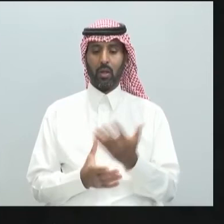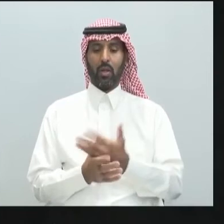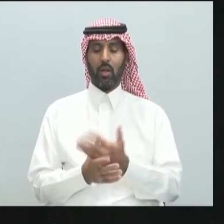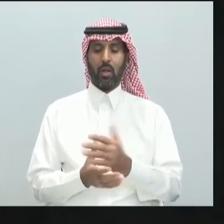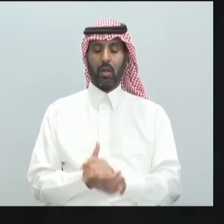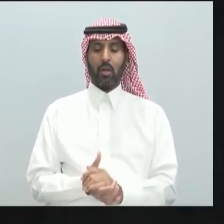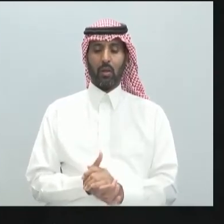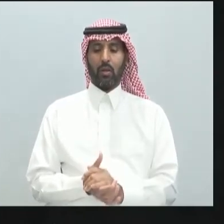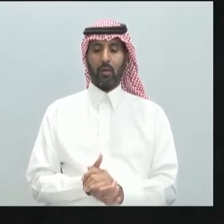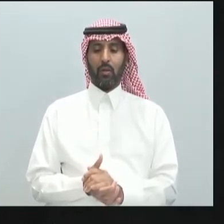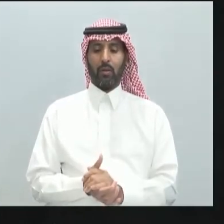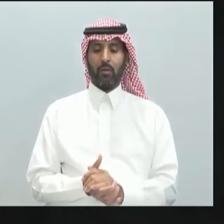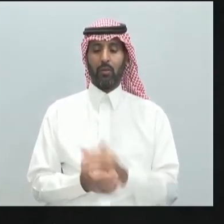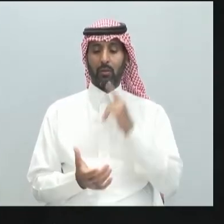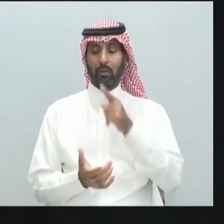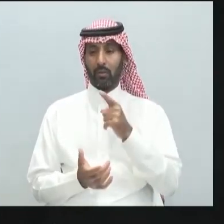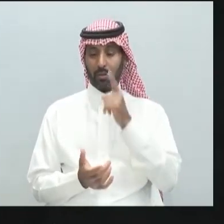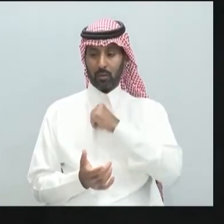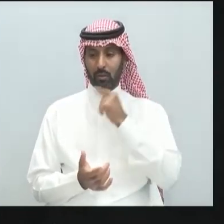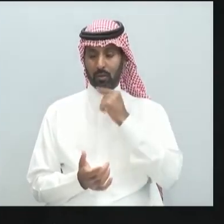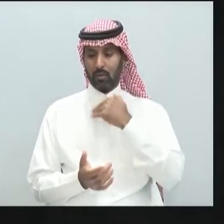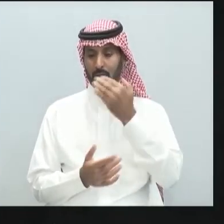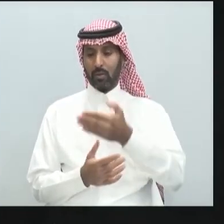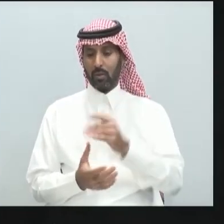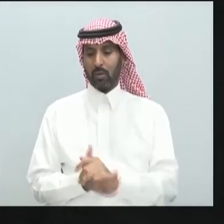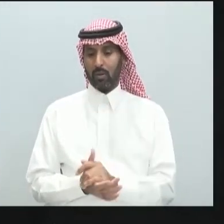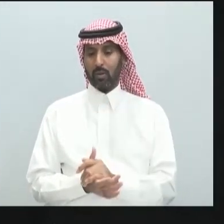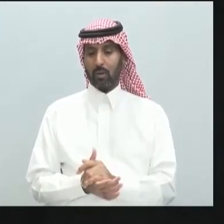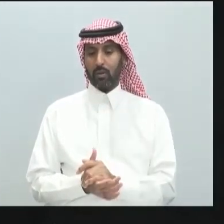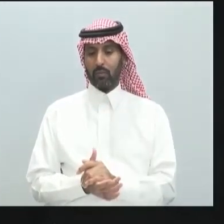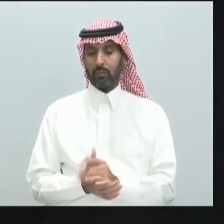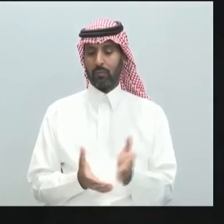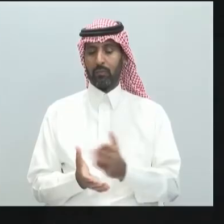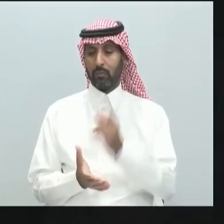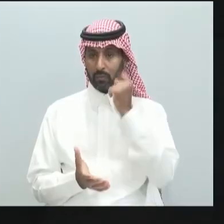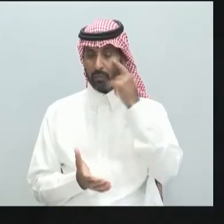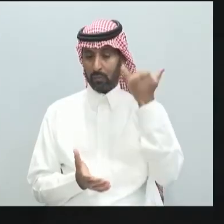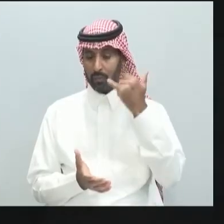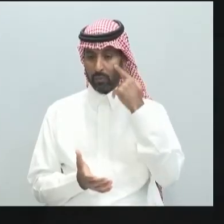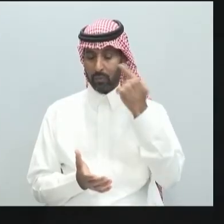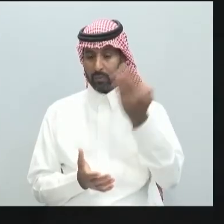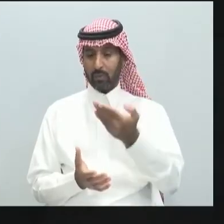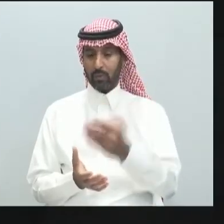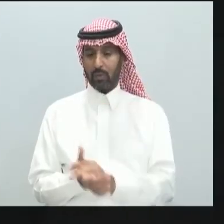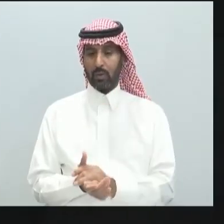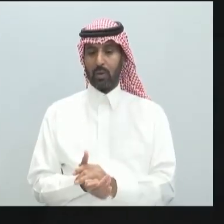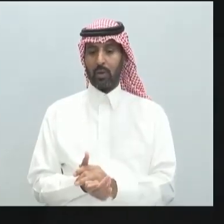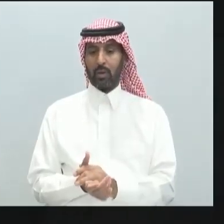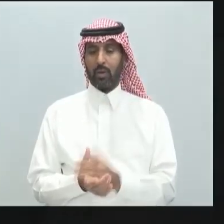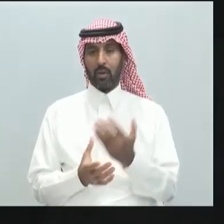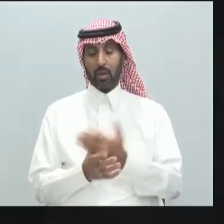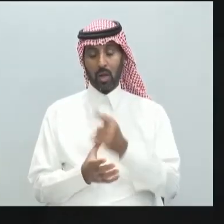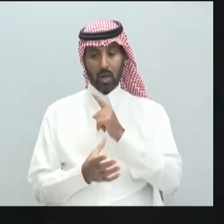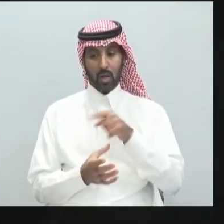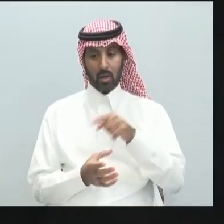قطع الاشجار لذا يجب علينا ان ننتبه الى هذه السلوك الخاطئ